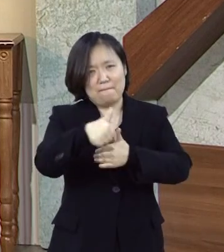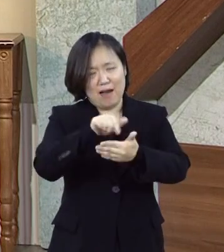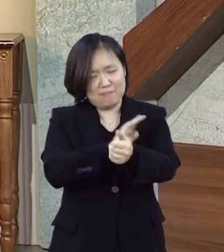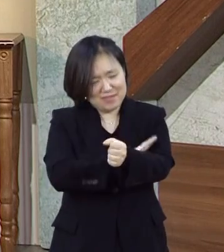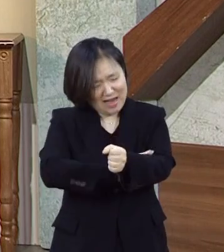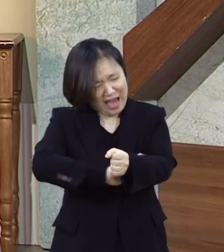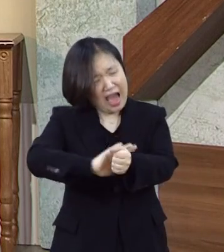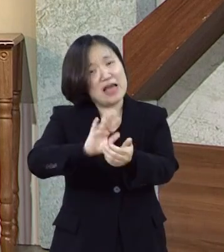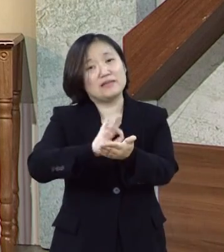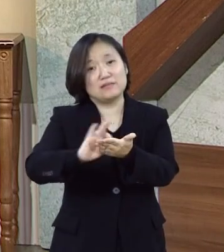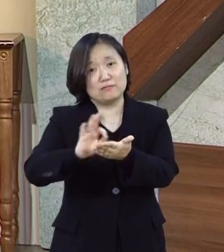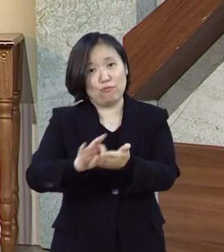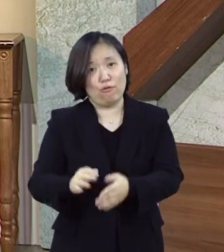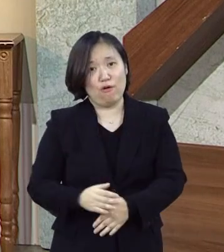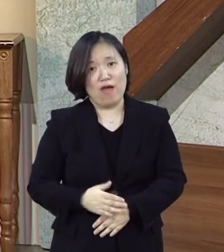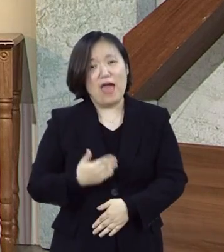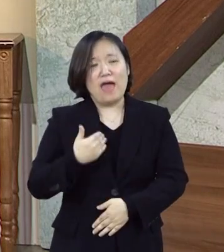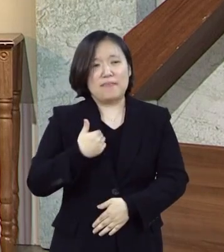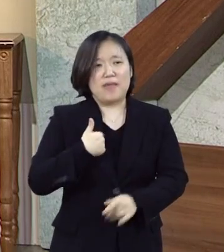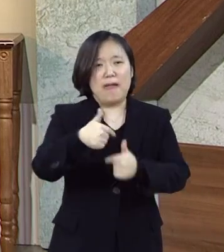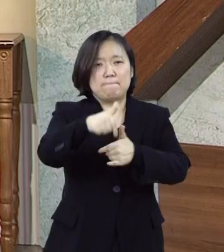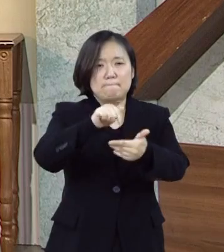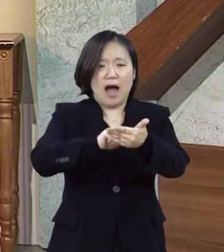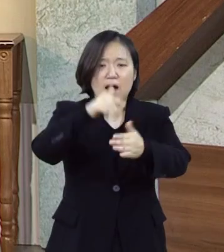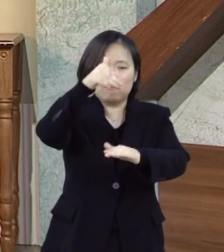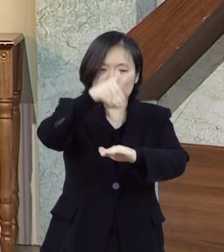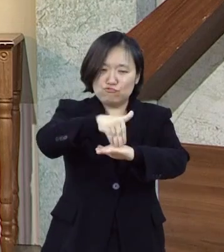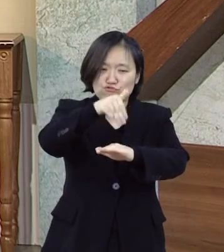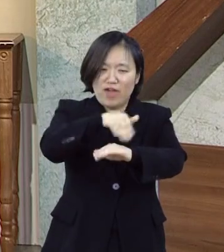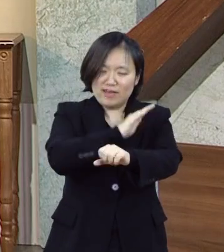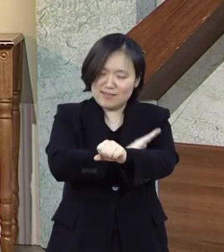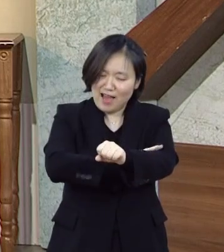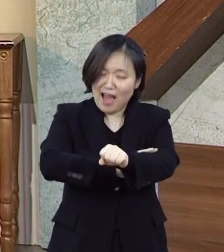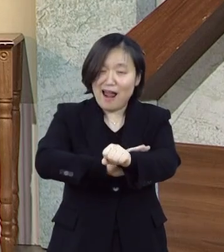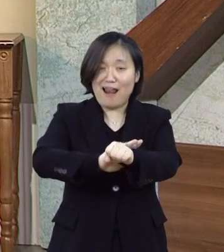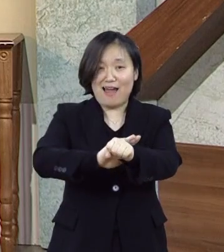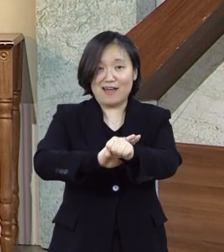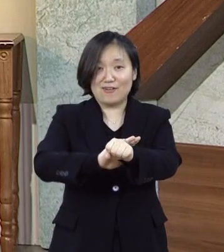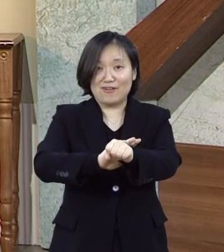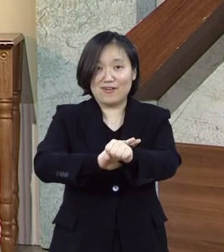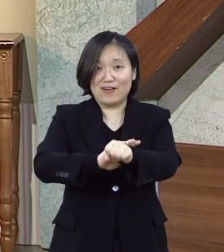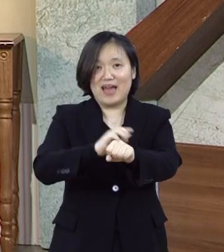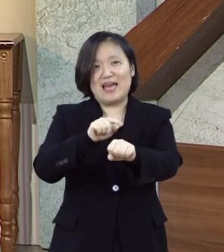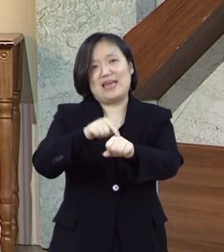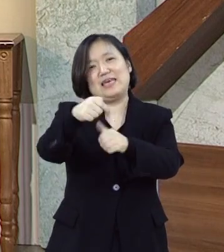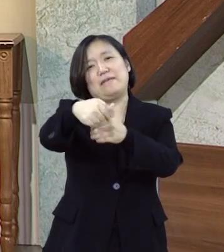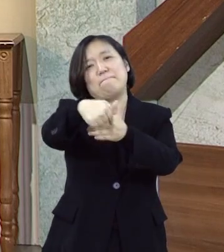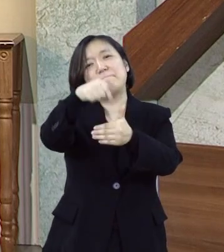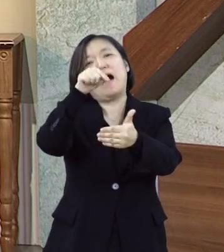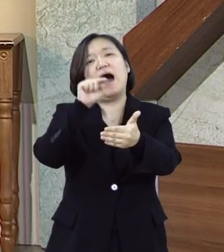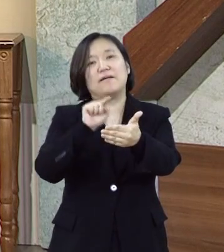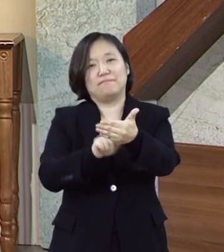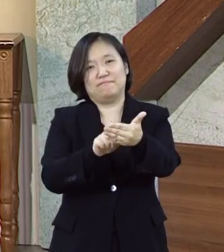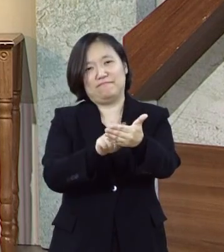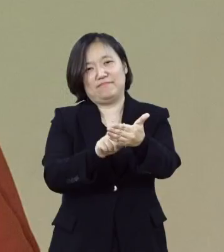것, 마음을 잘 닦는 것, 결국 이 마음이 핵심입니다.